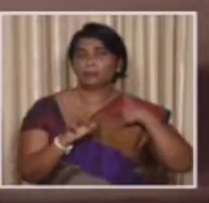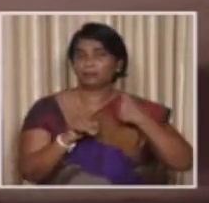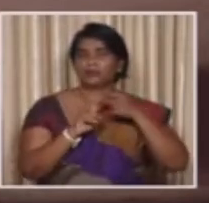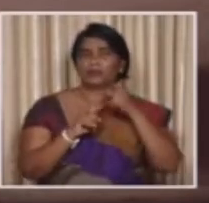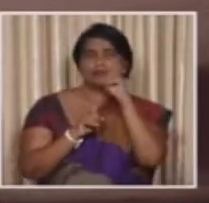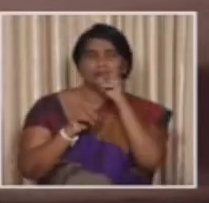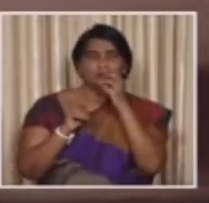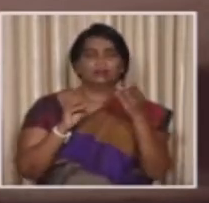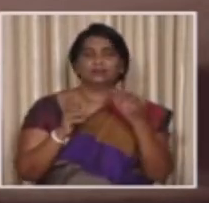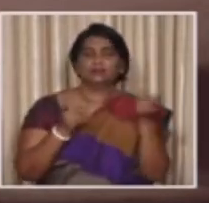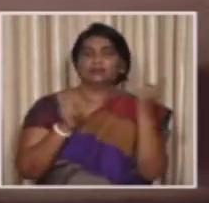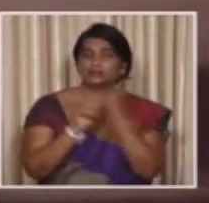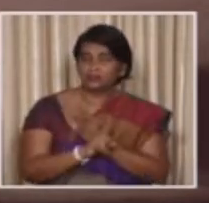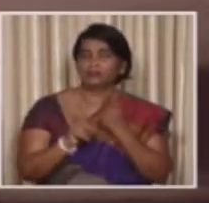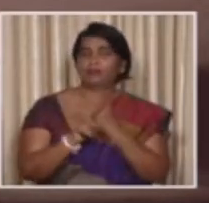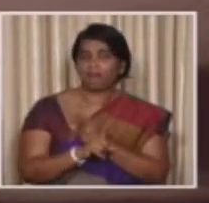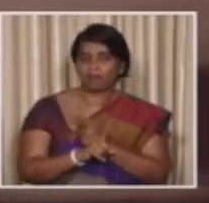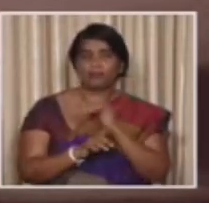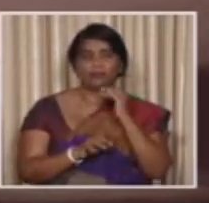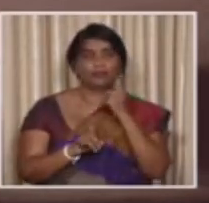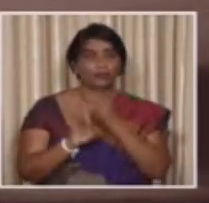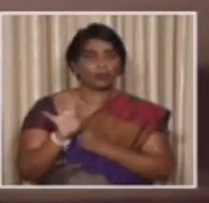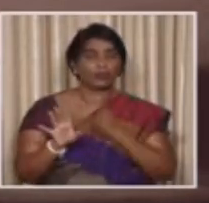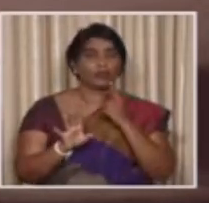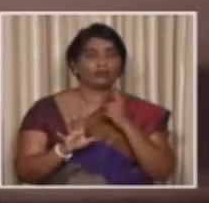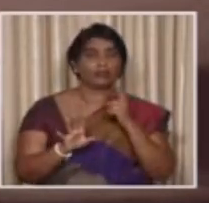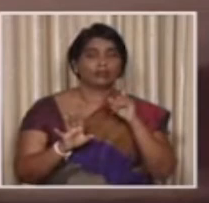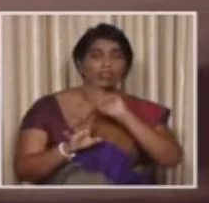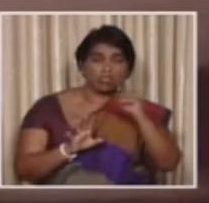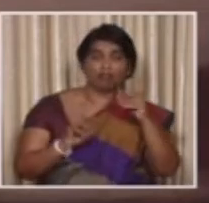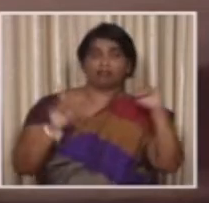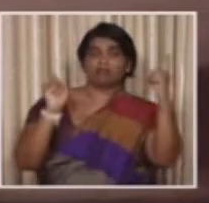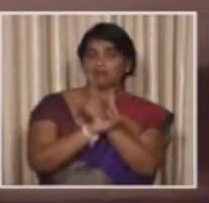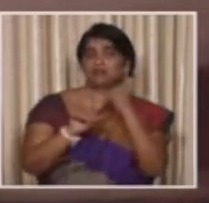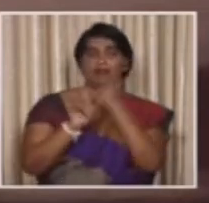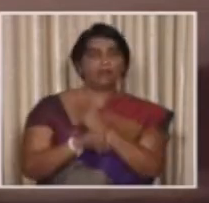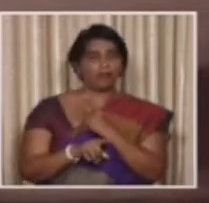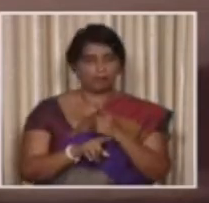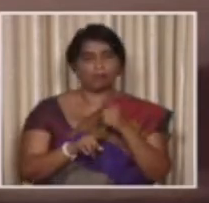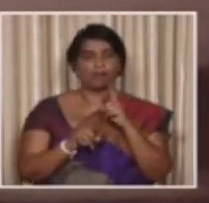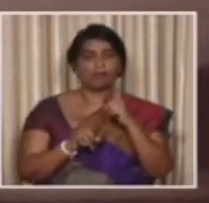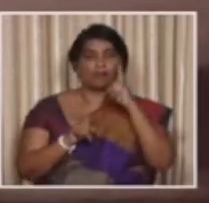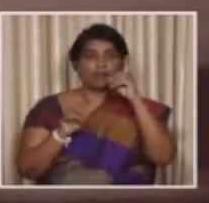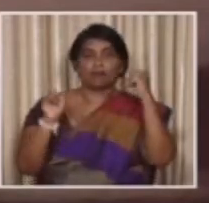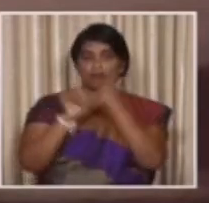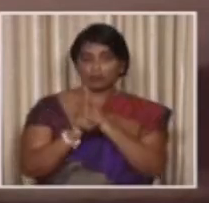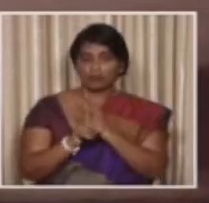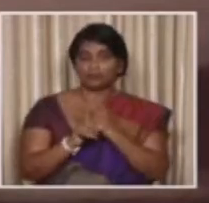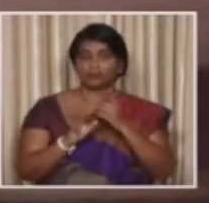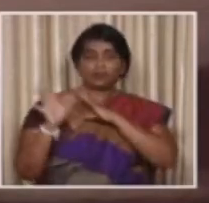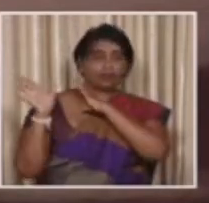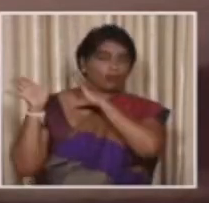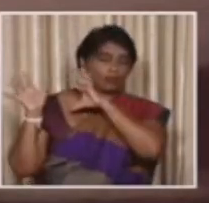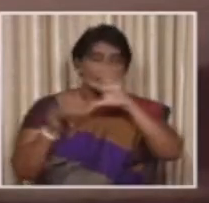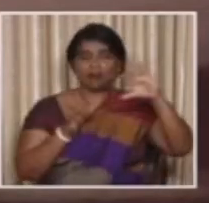ඉන්නේ මේක විටින් විට සමහර වසරවල අවුරුද්දට 10-11 වතාවක් මාරු වෙනවා එකෙක් මාරු වෙද්දී මුළු චේන්